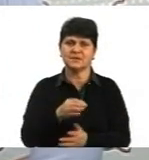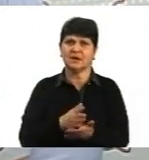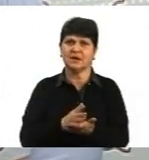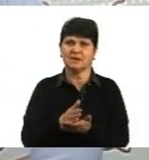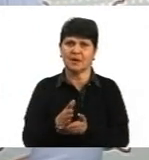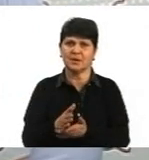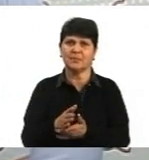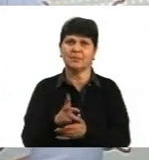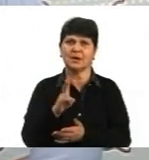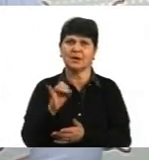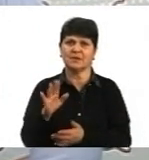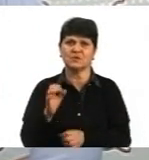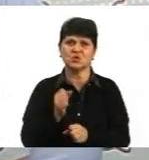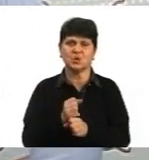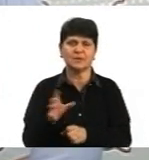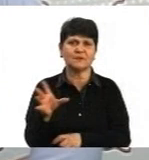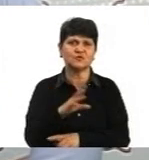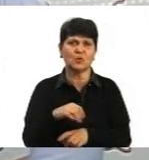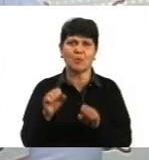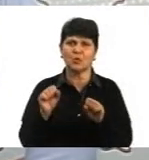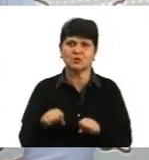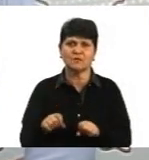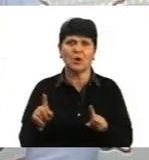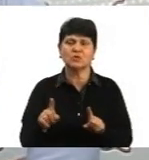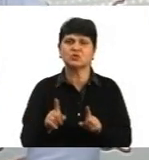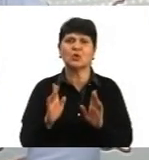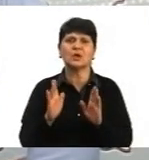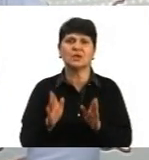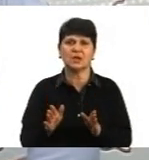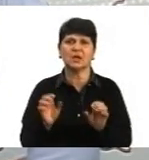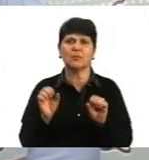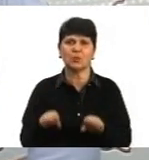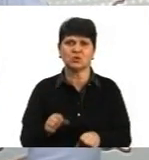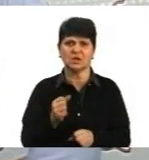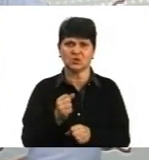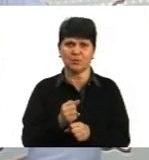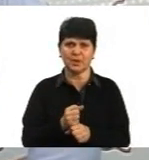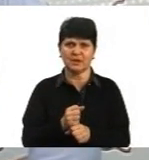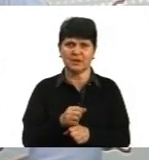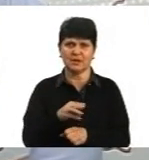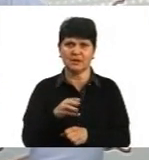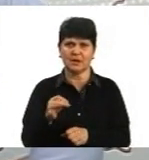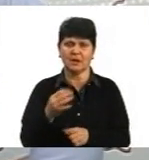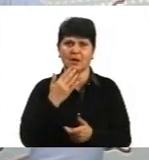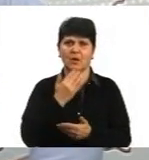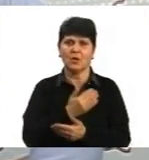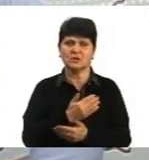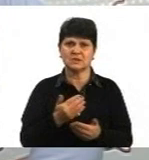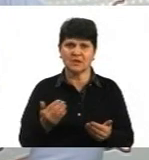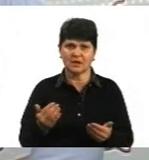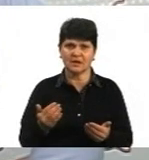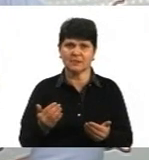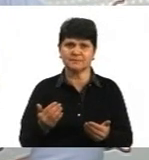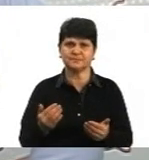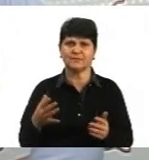зроблено все можливе, що тільки можна зробити. Тобто останнім